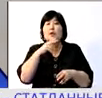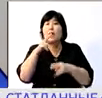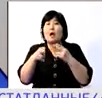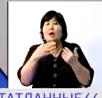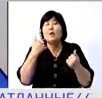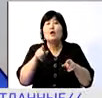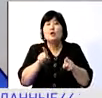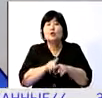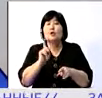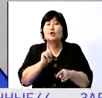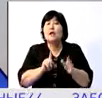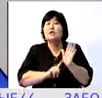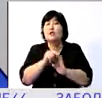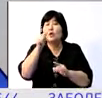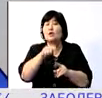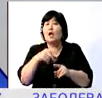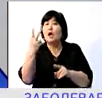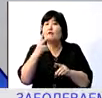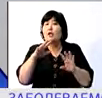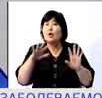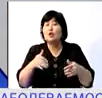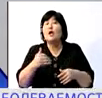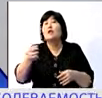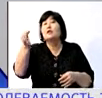обращался. Стоит отметить, что с начала года это второй случай.